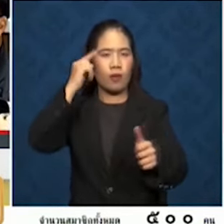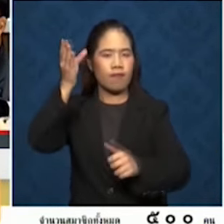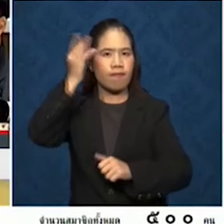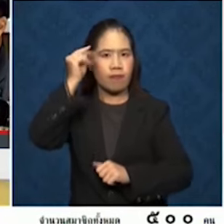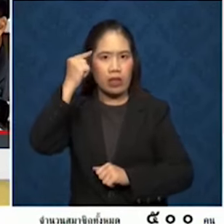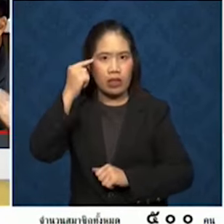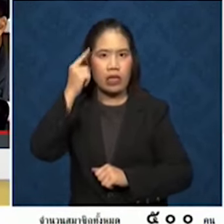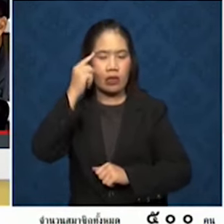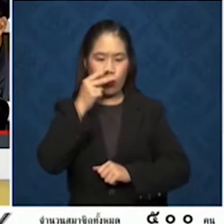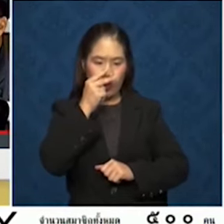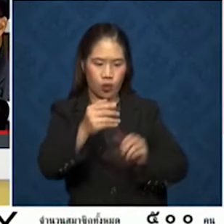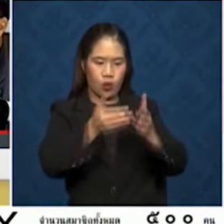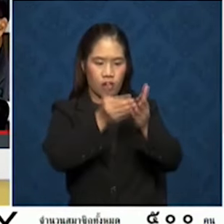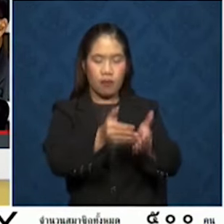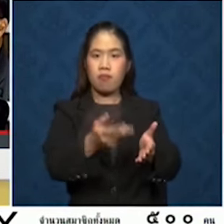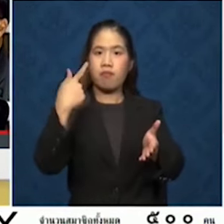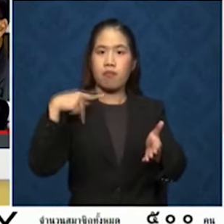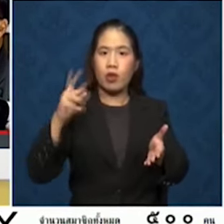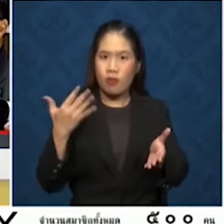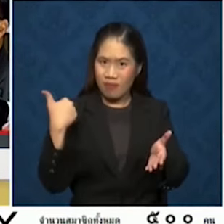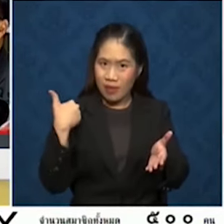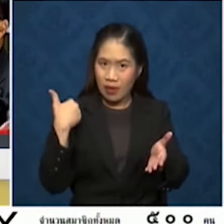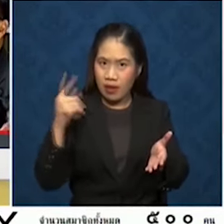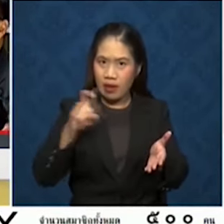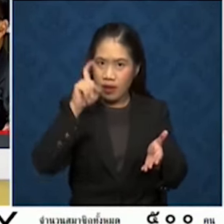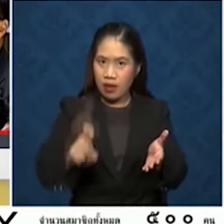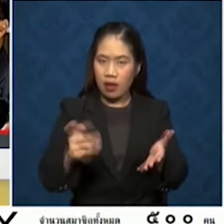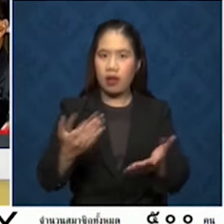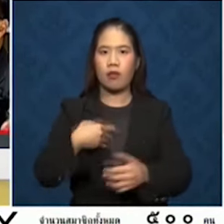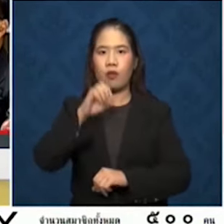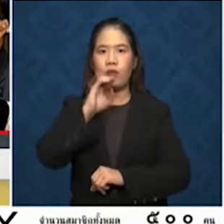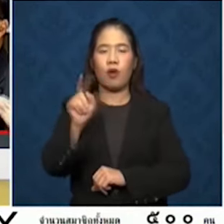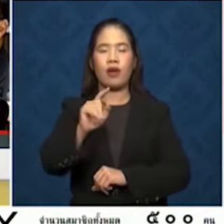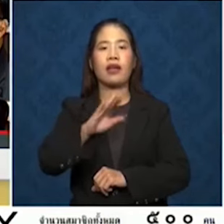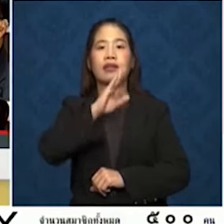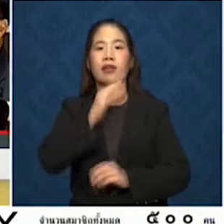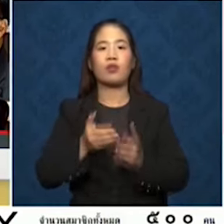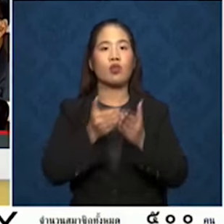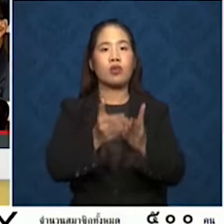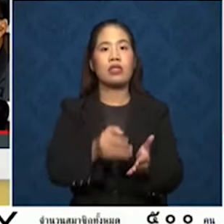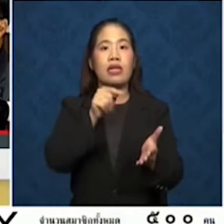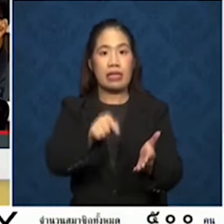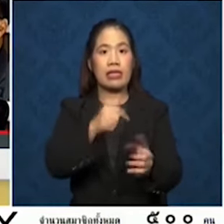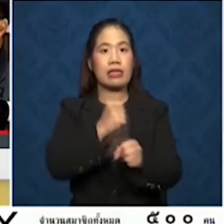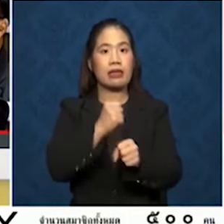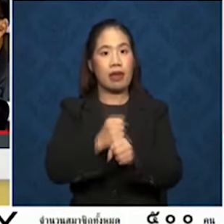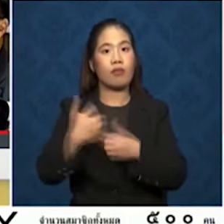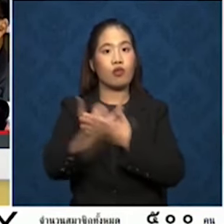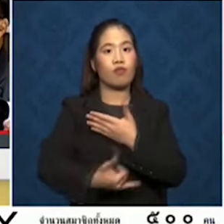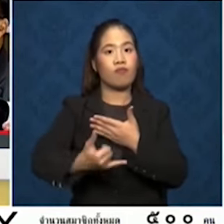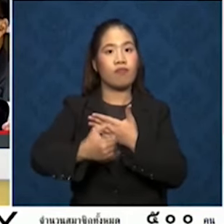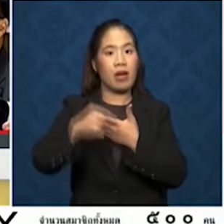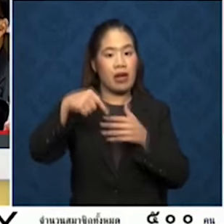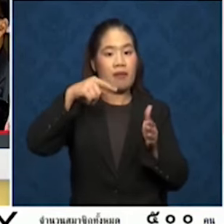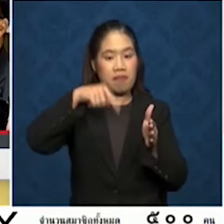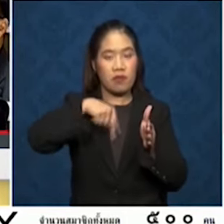ลำนี้เป็นประโยชน์หรือเป็นคุณูปการของประเทศหรือไม่แล้วผมบอกกับท่านตรงนี้เลยว่าถ้าเรือลำนี้ต่อในประเทศมี offsetิี